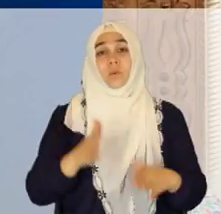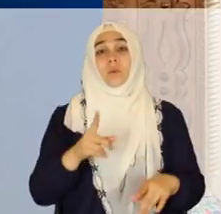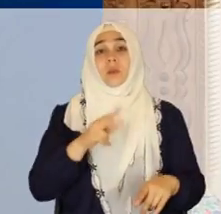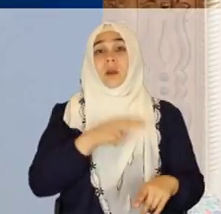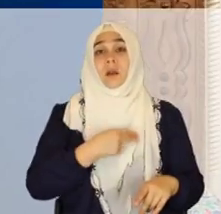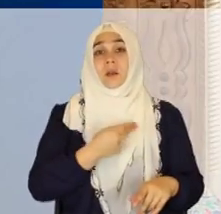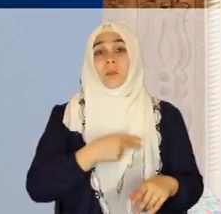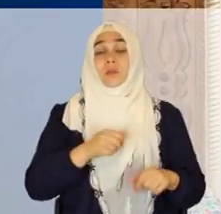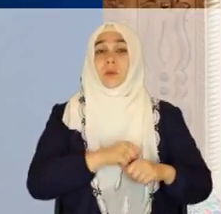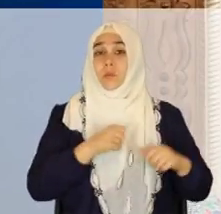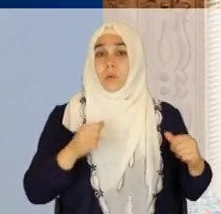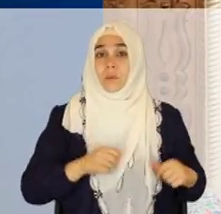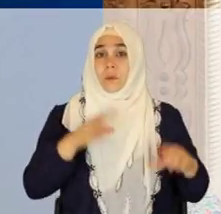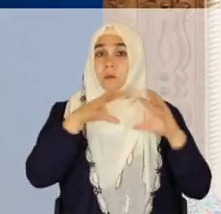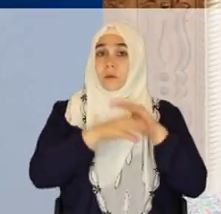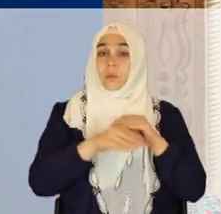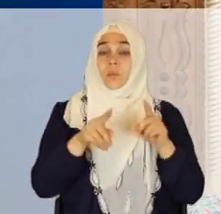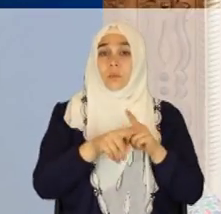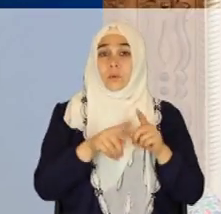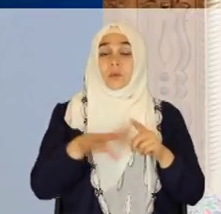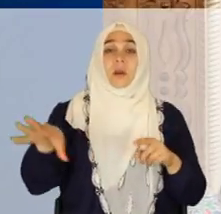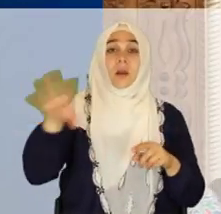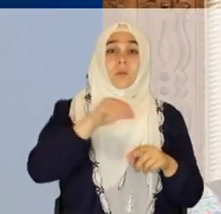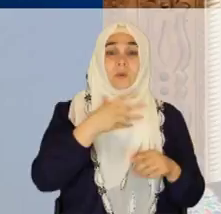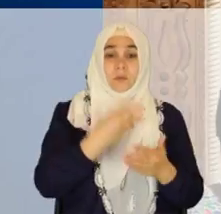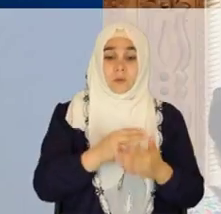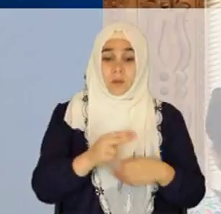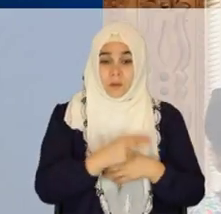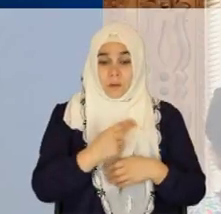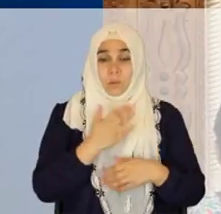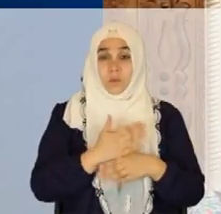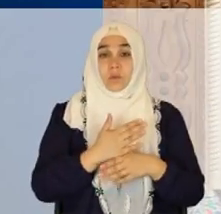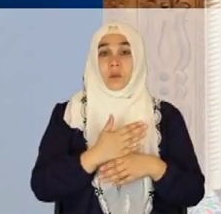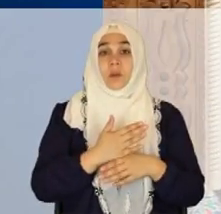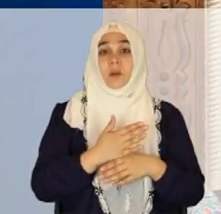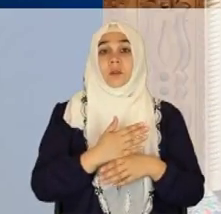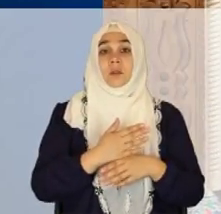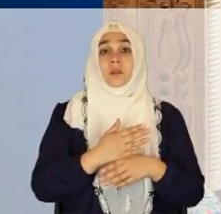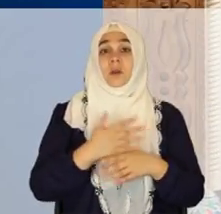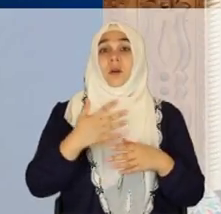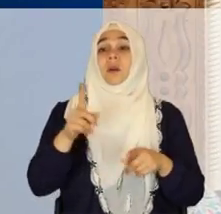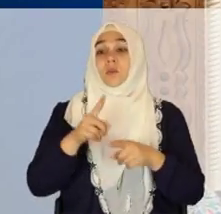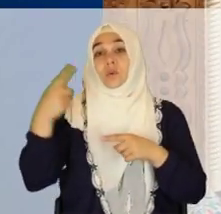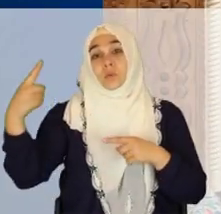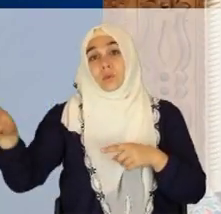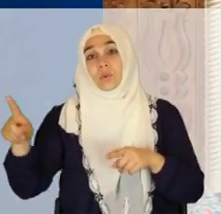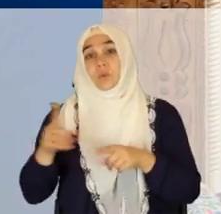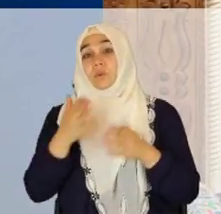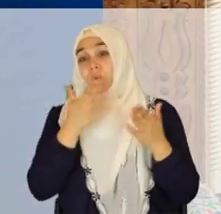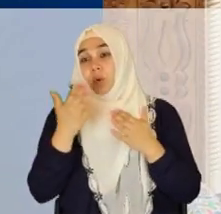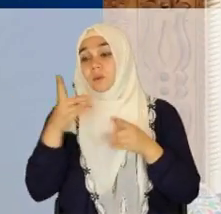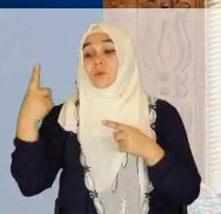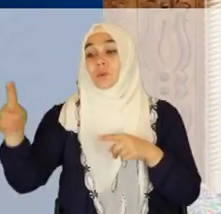qalbidan joy oladi va ham ularni davolaydi, hiqd-i hasaddan davolaydi olayotganlarni. O'ziga duo